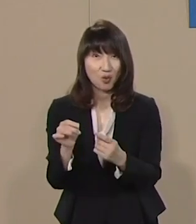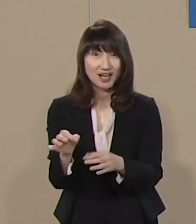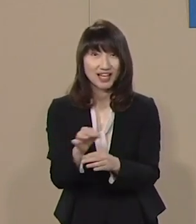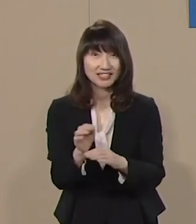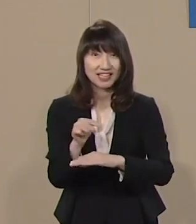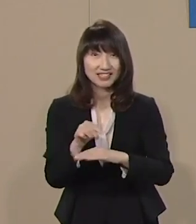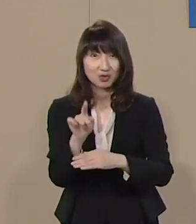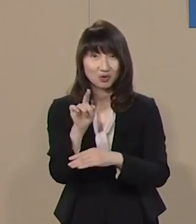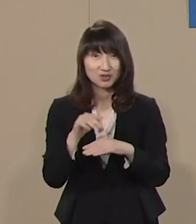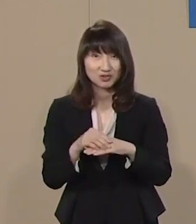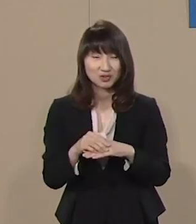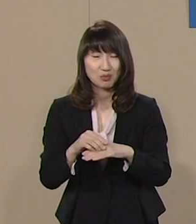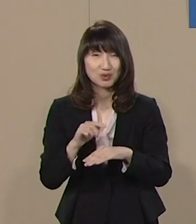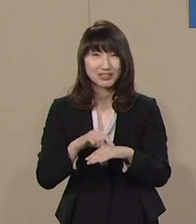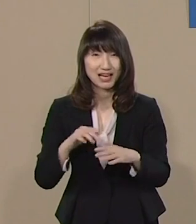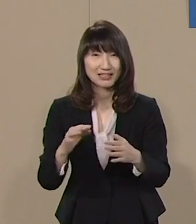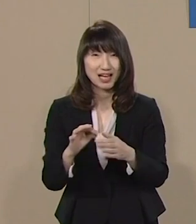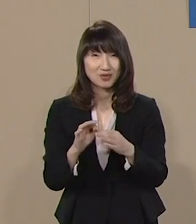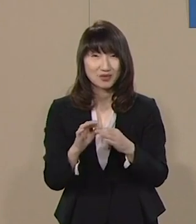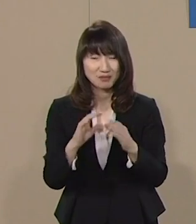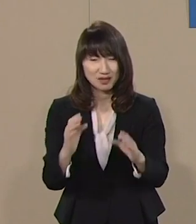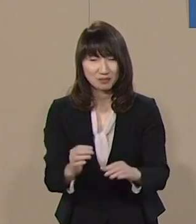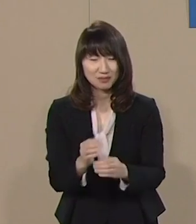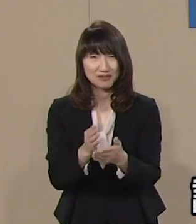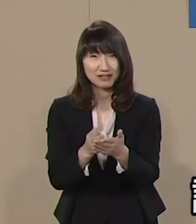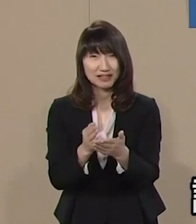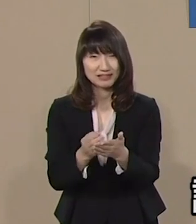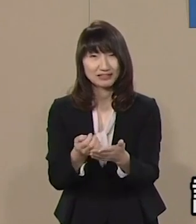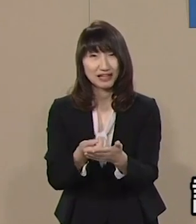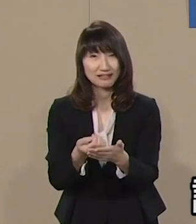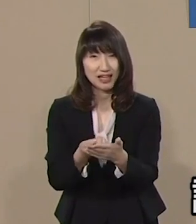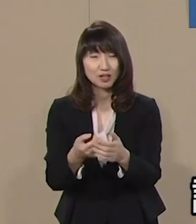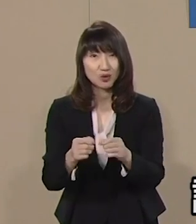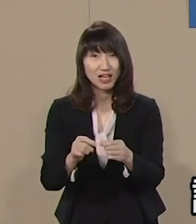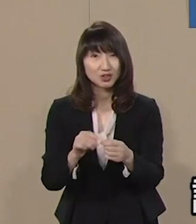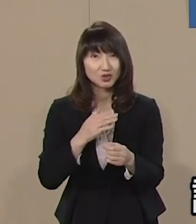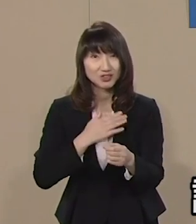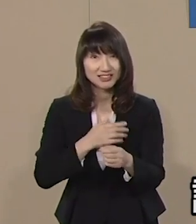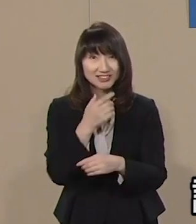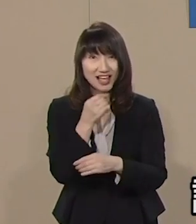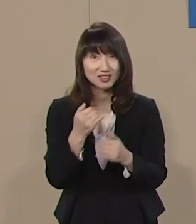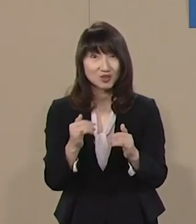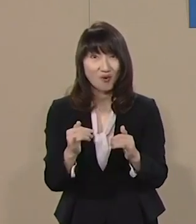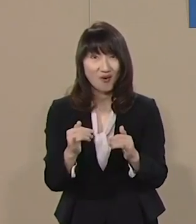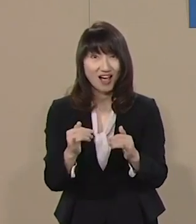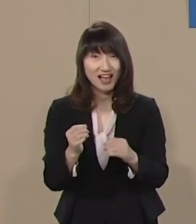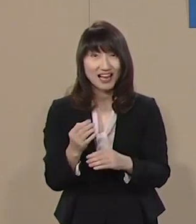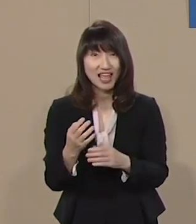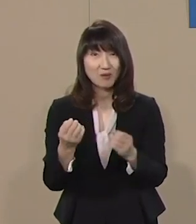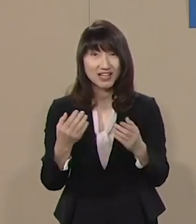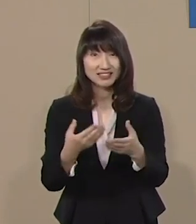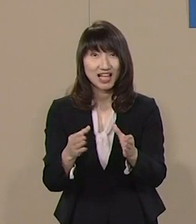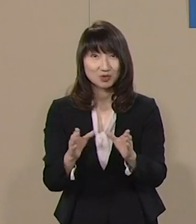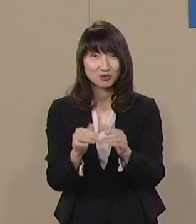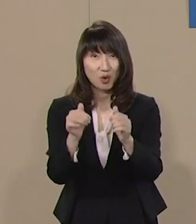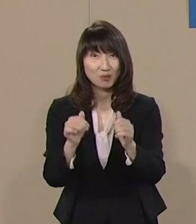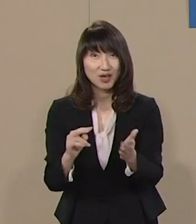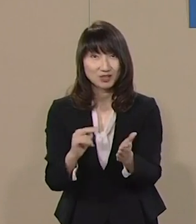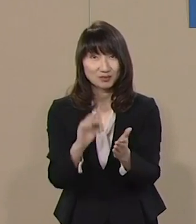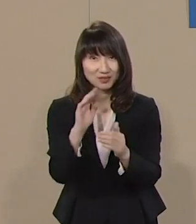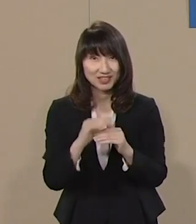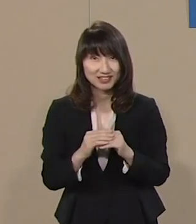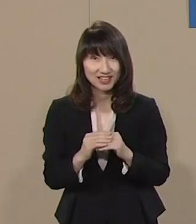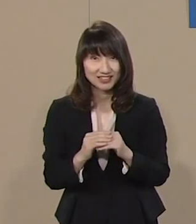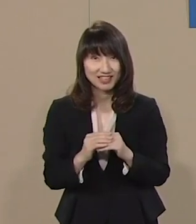時間の都合上ざっくりとしかお伝えできないのが残念ですが詳しく知りたいとおっしゃってください方例は新選組のホームページでご覧